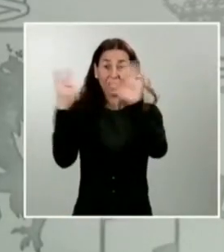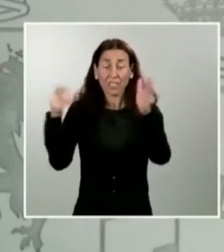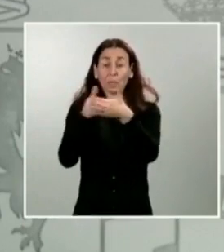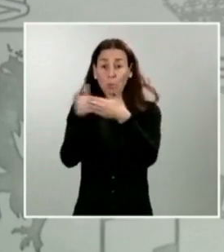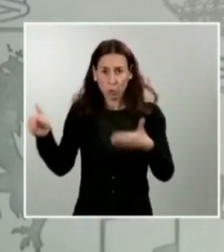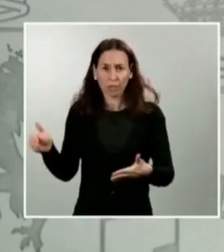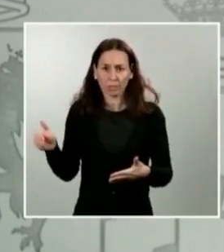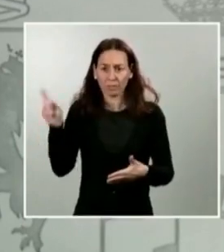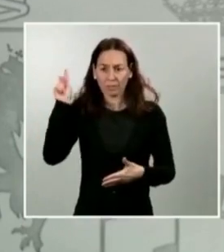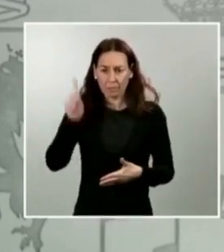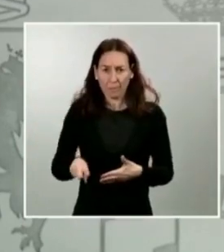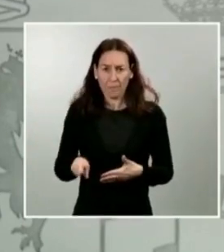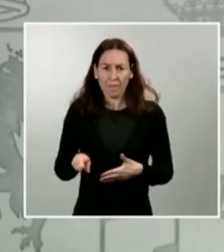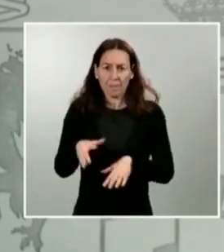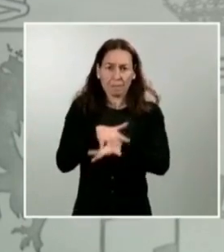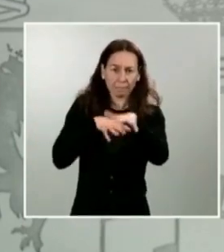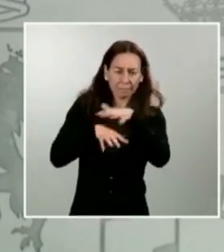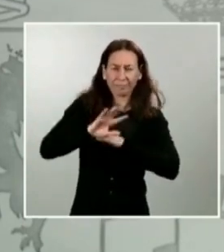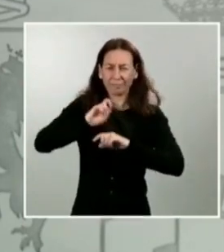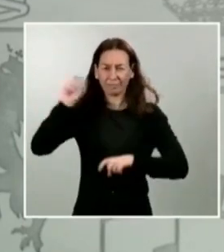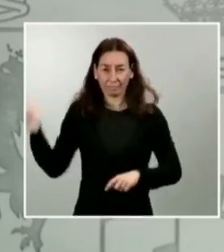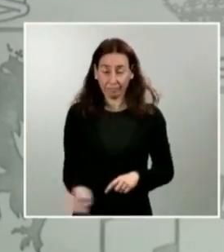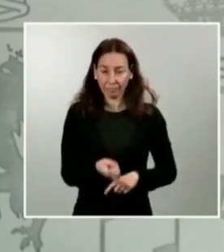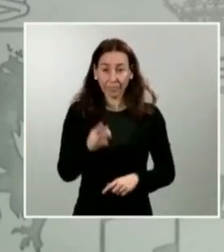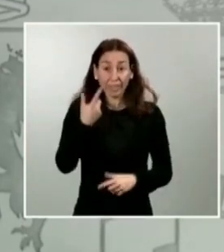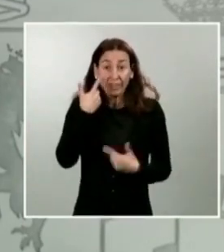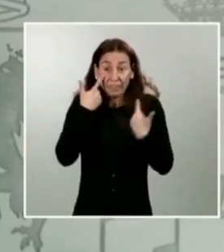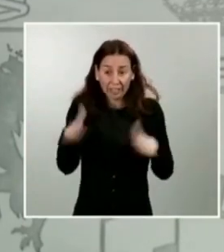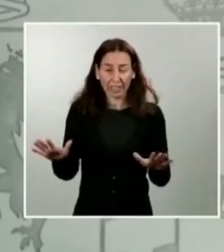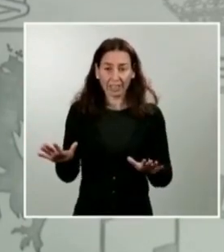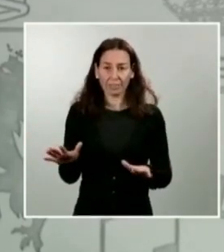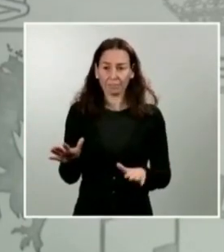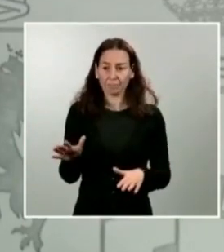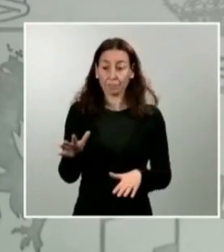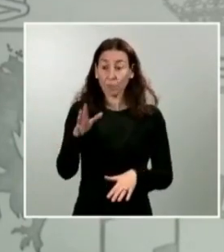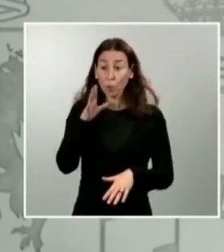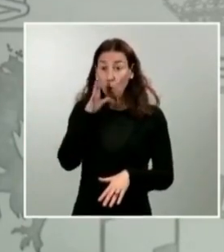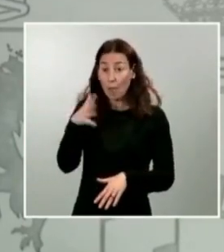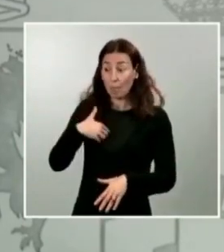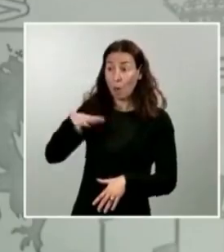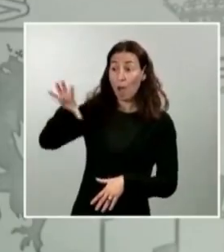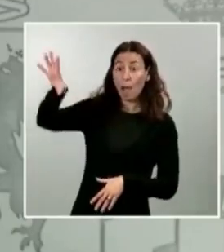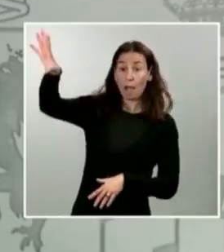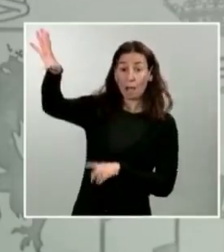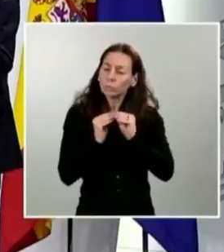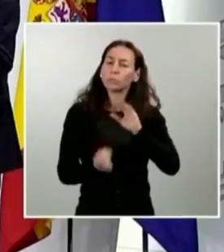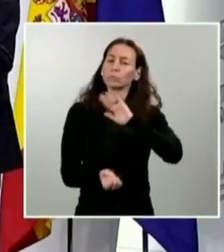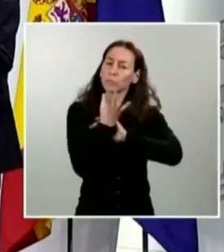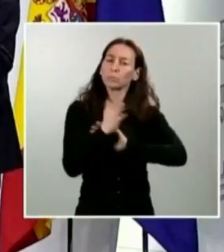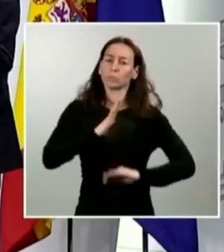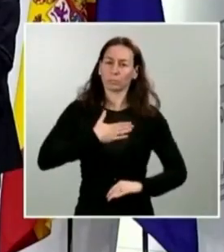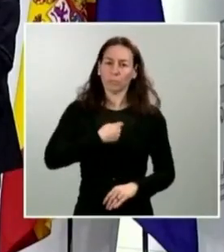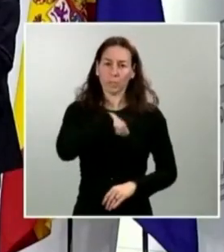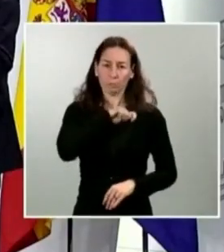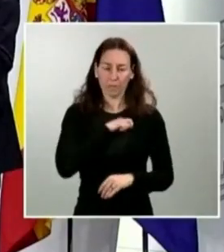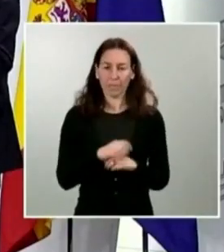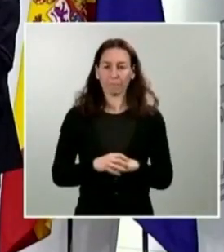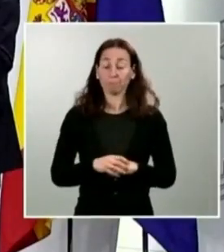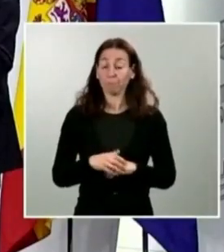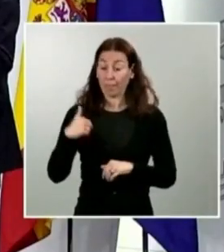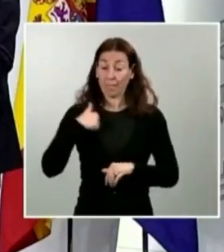六宣布决定更换新批次的产品，但会继续执行与易瑞生物的合约。这个无效试剂风